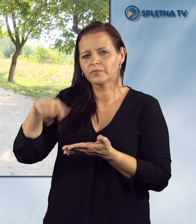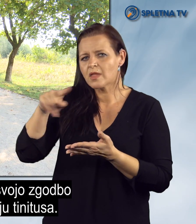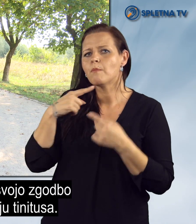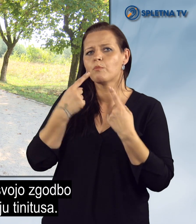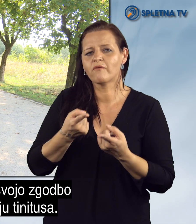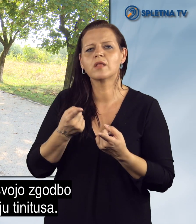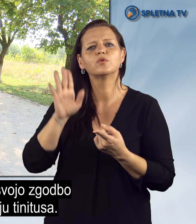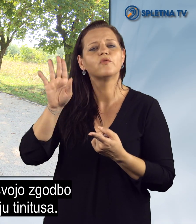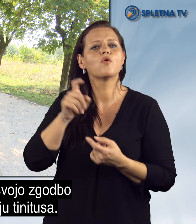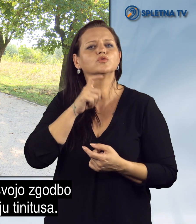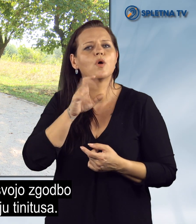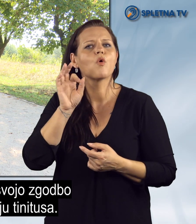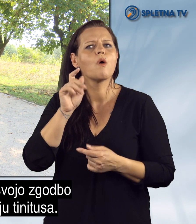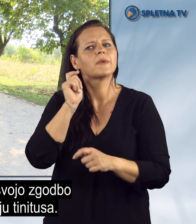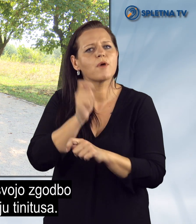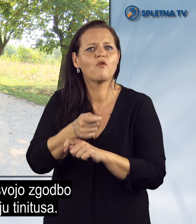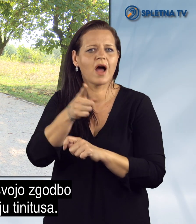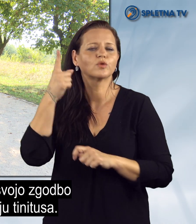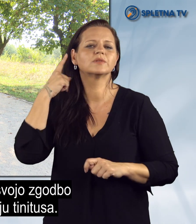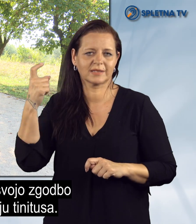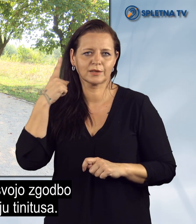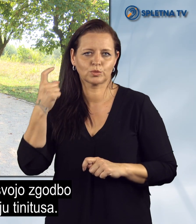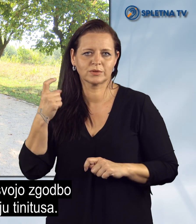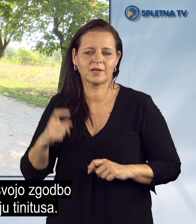povedal svojo zgodbo o premagovanju tinitusa.